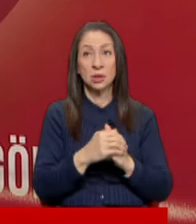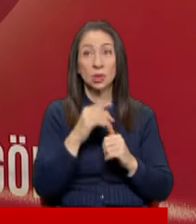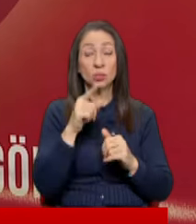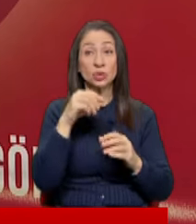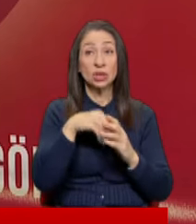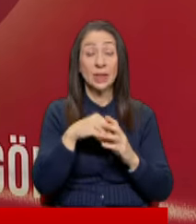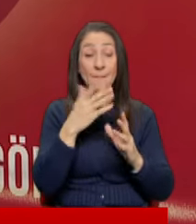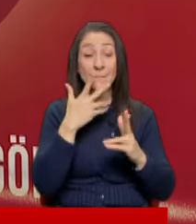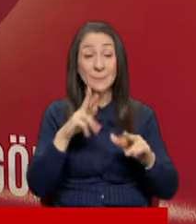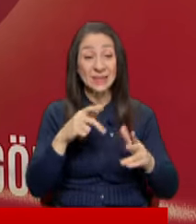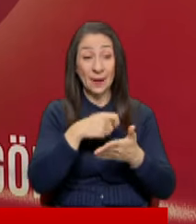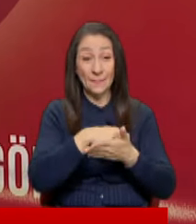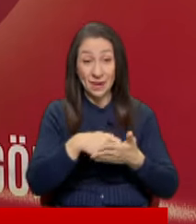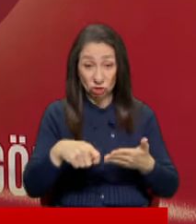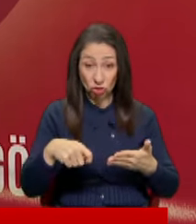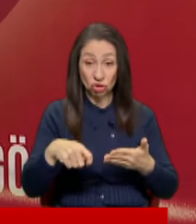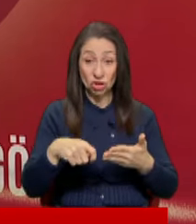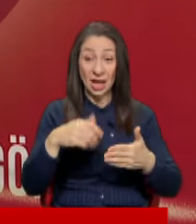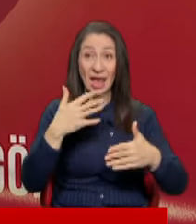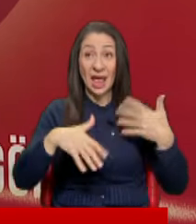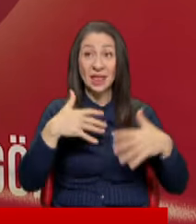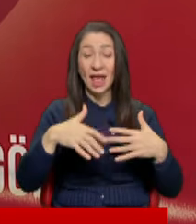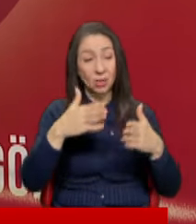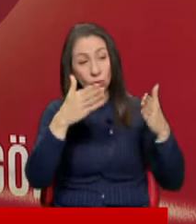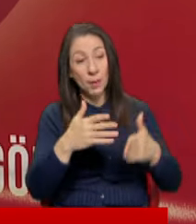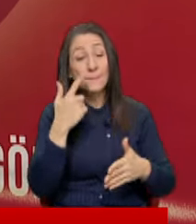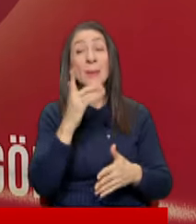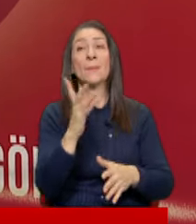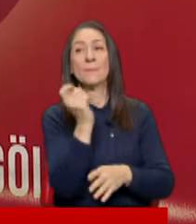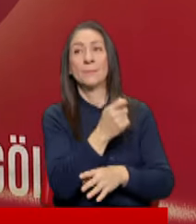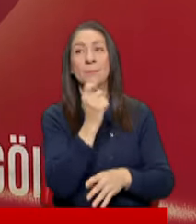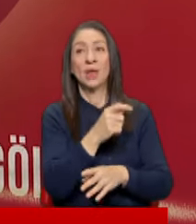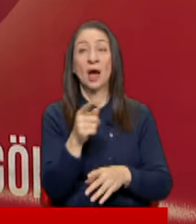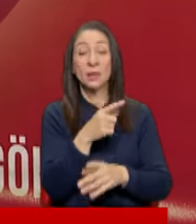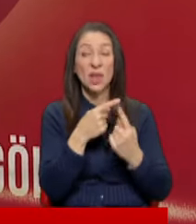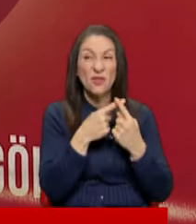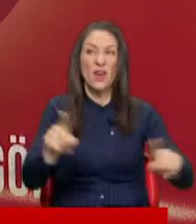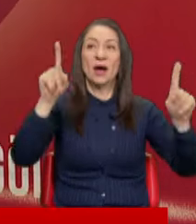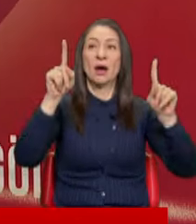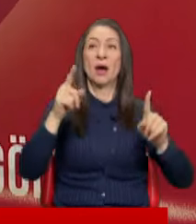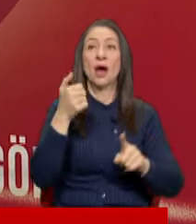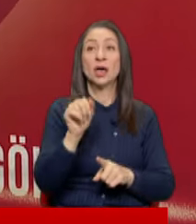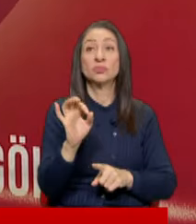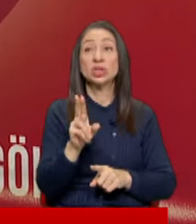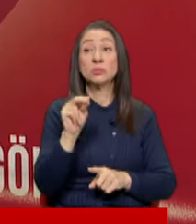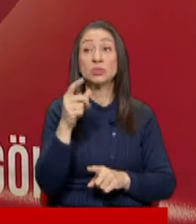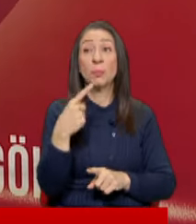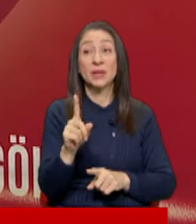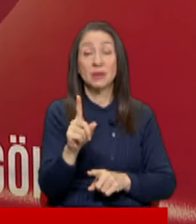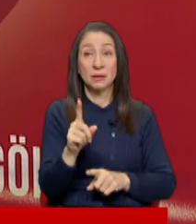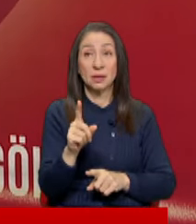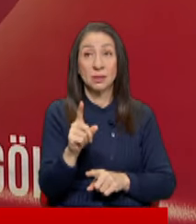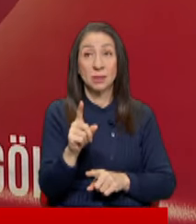için Emsal maaşı Eee engel durumuna bakılmaksızın bağlandığında aradaki uçurum 60 70.000 lira gibi bir